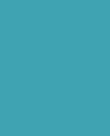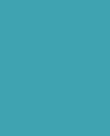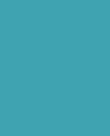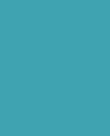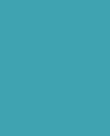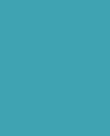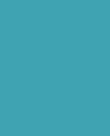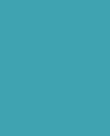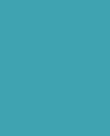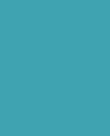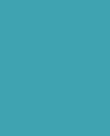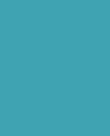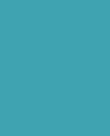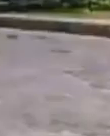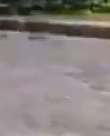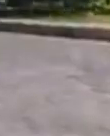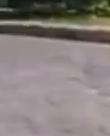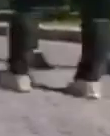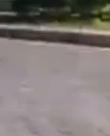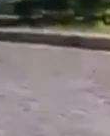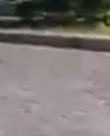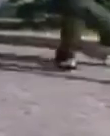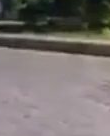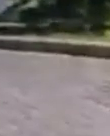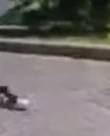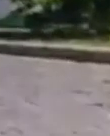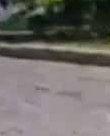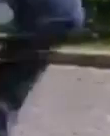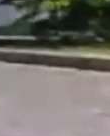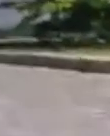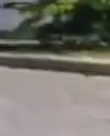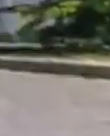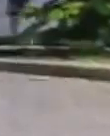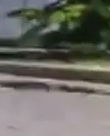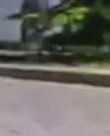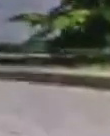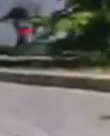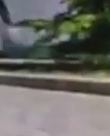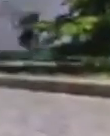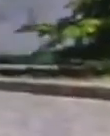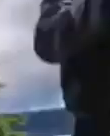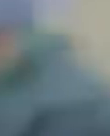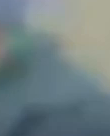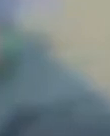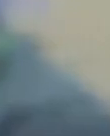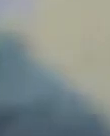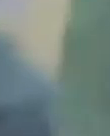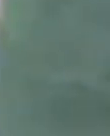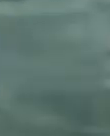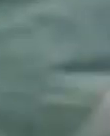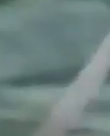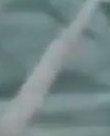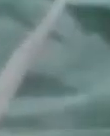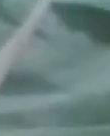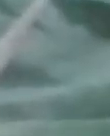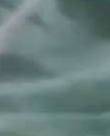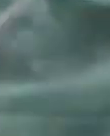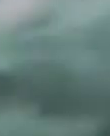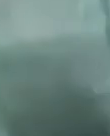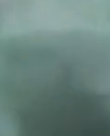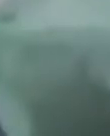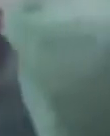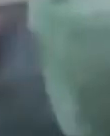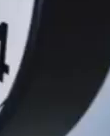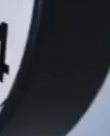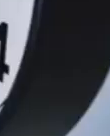professionisti di comunità bisogna potenziare i servizi di prevenzione e di protezione ambientale perché gli ospedali non siano l'unico